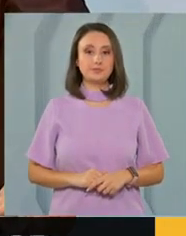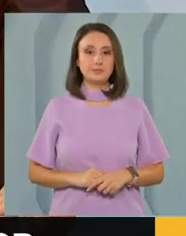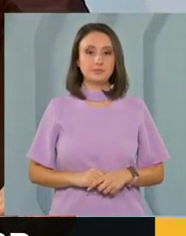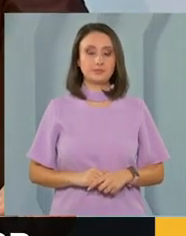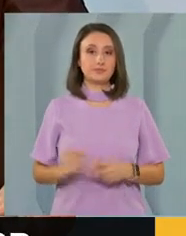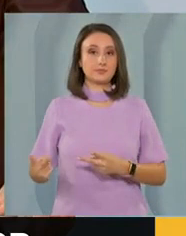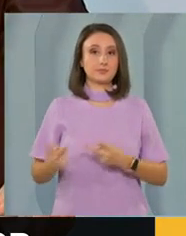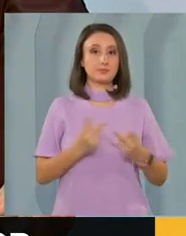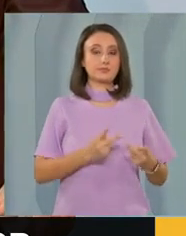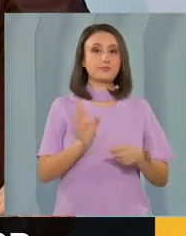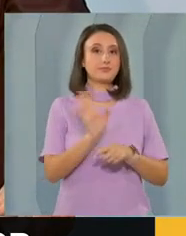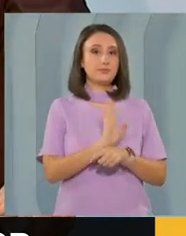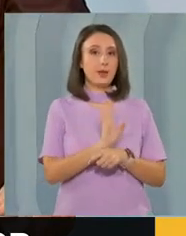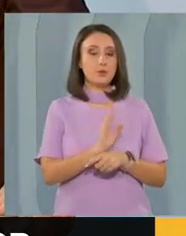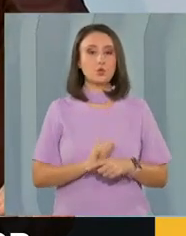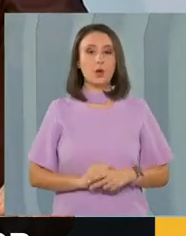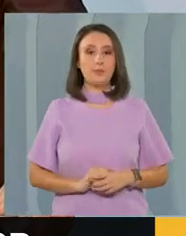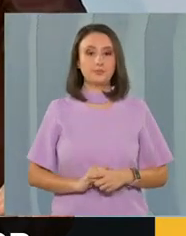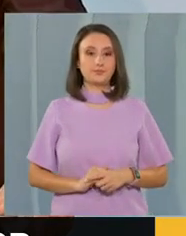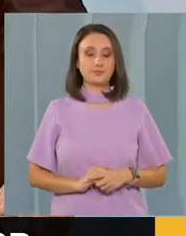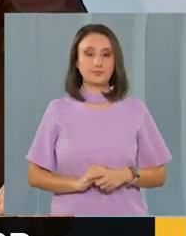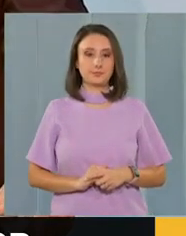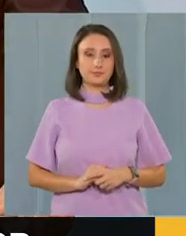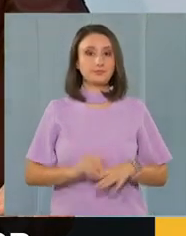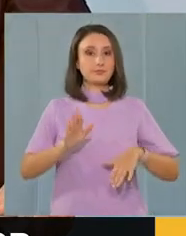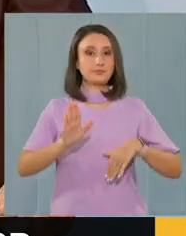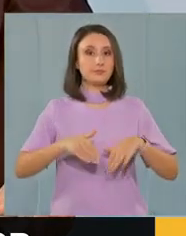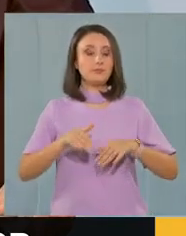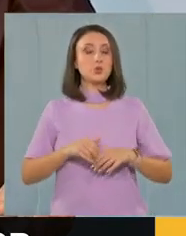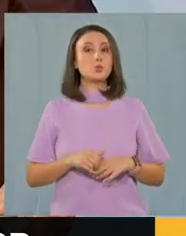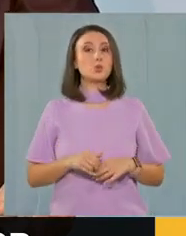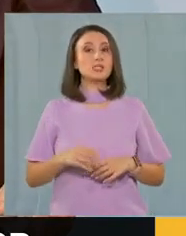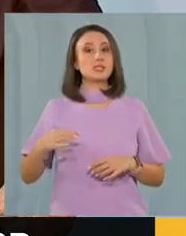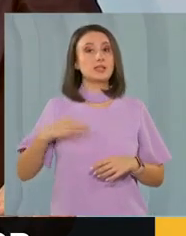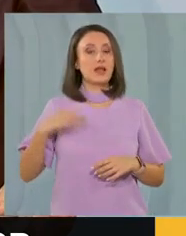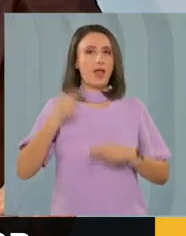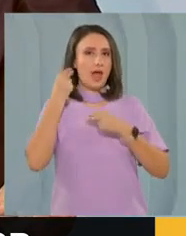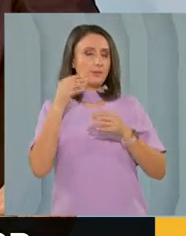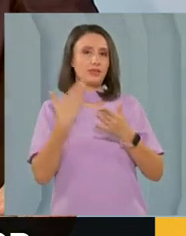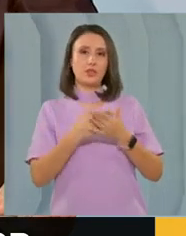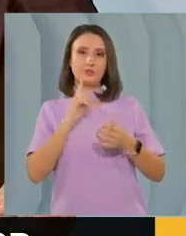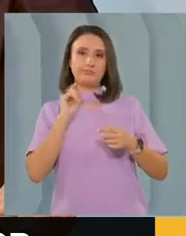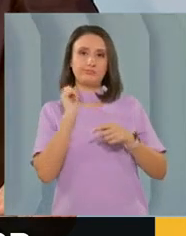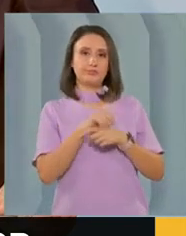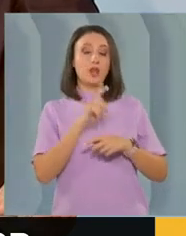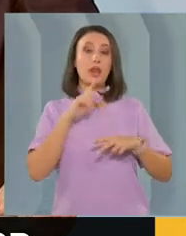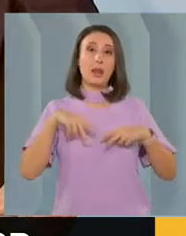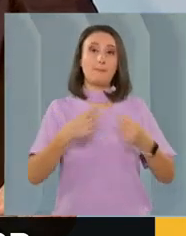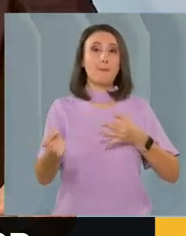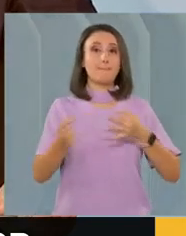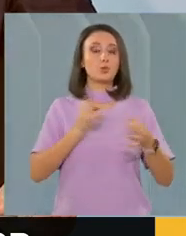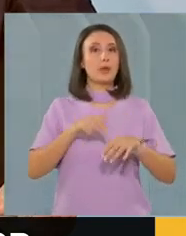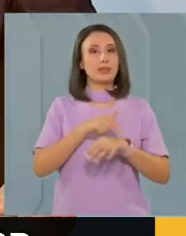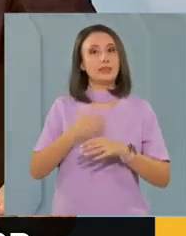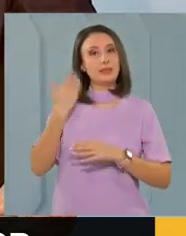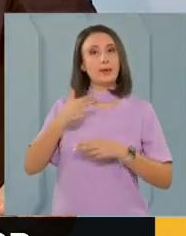invitată la emisiunea selectiv moderată de Dan bucura ministrul Alexandru Rafila a explicat De ce a dispus Revenirea la măsurile din